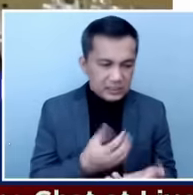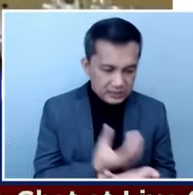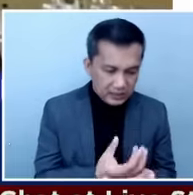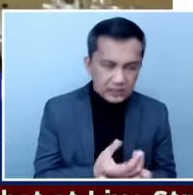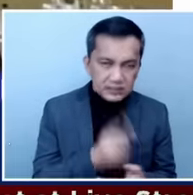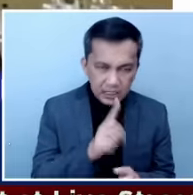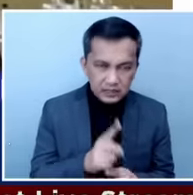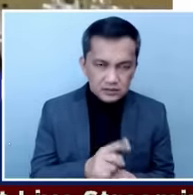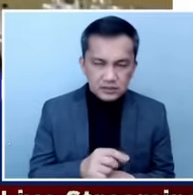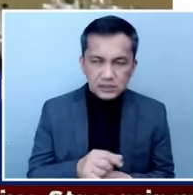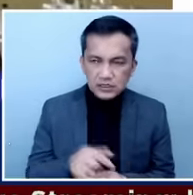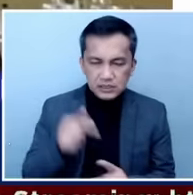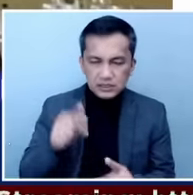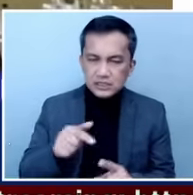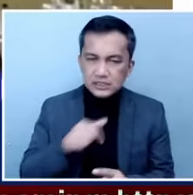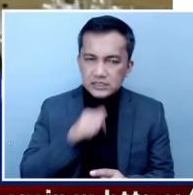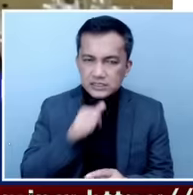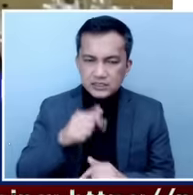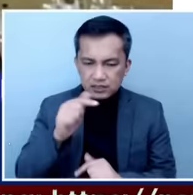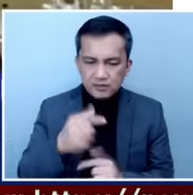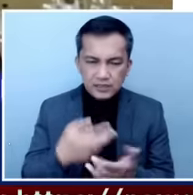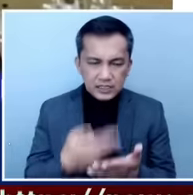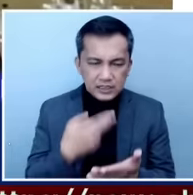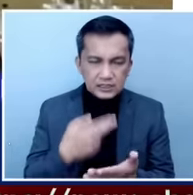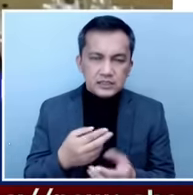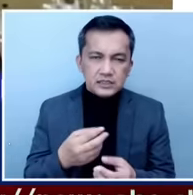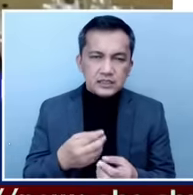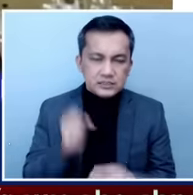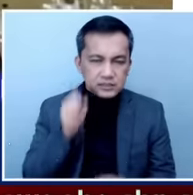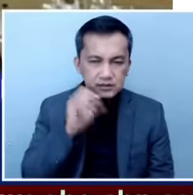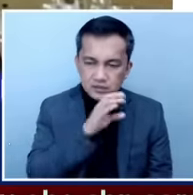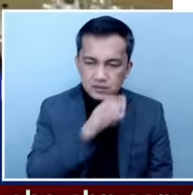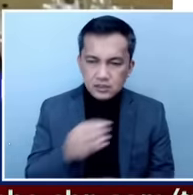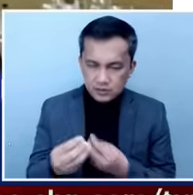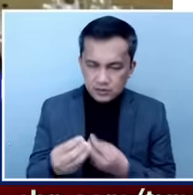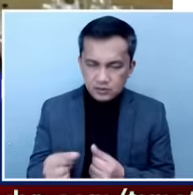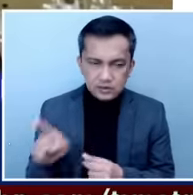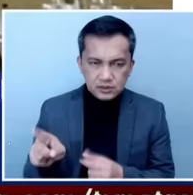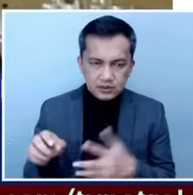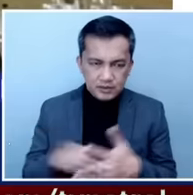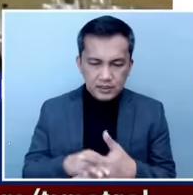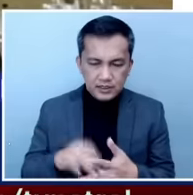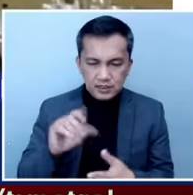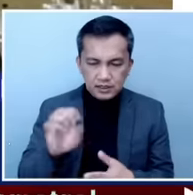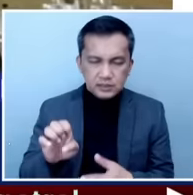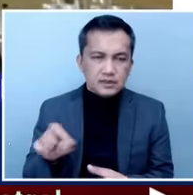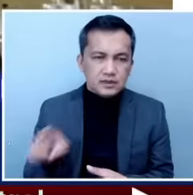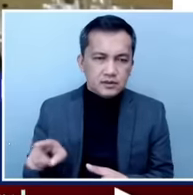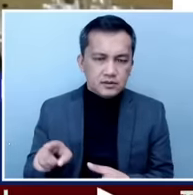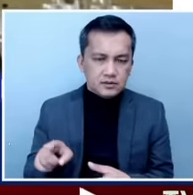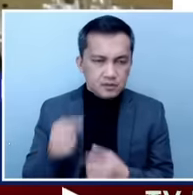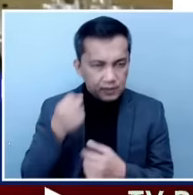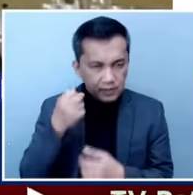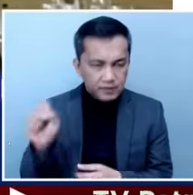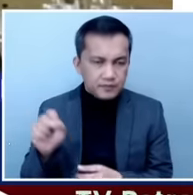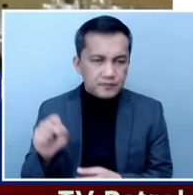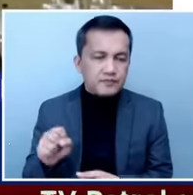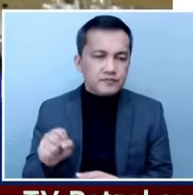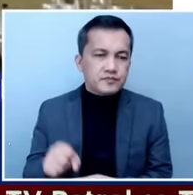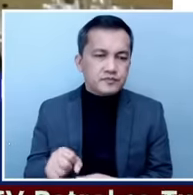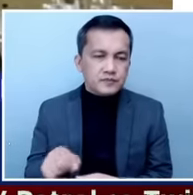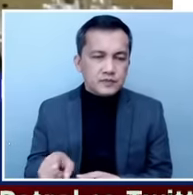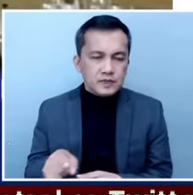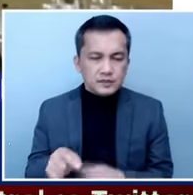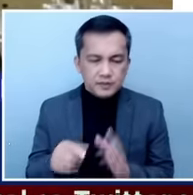the rights of the senior citizens. Ang remedy nila, mag-file sila ng kaso laban sa mga lumalabag sa alituntunin ng